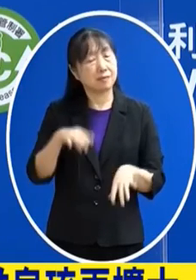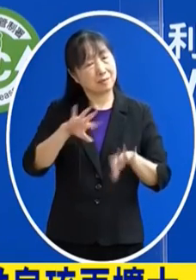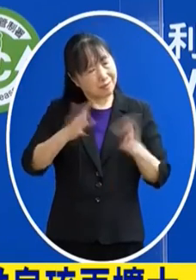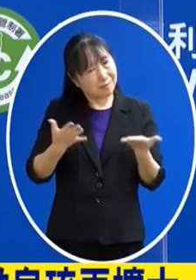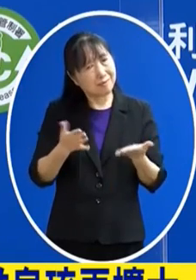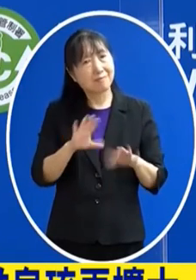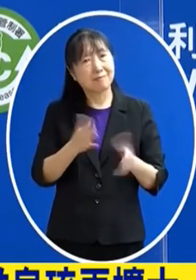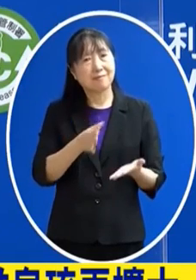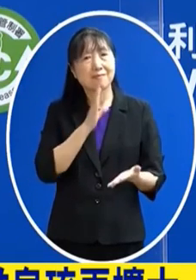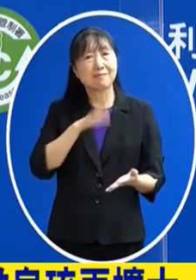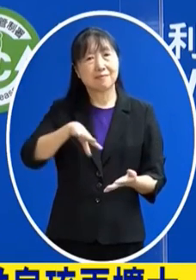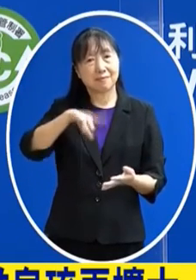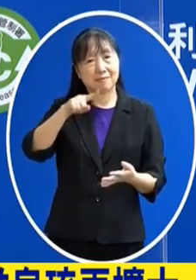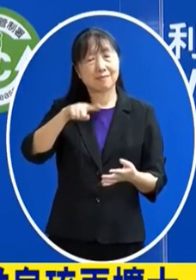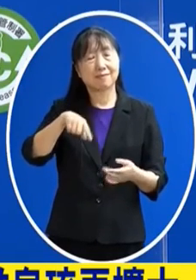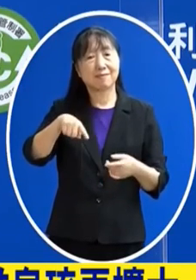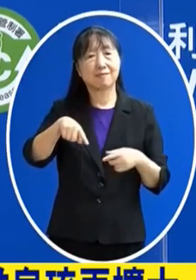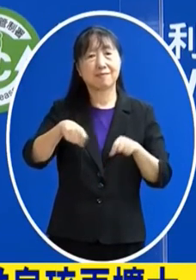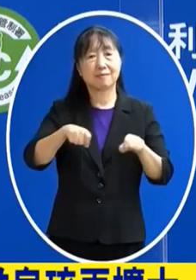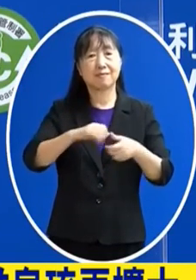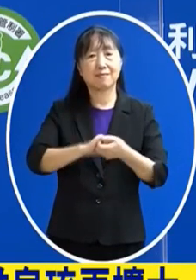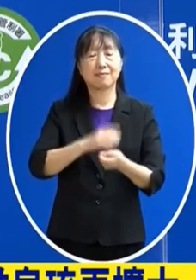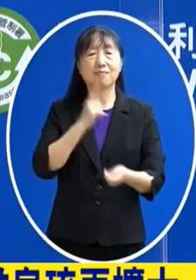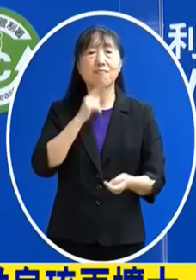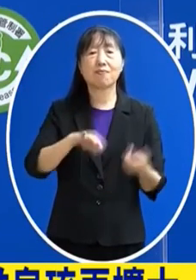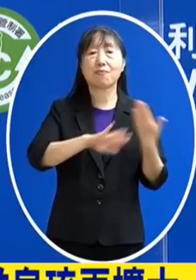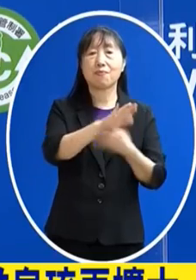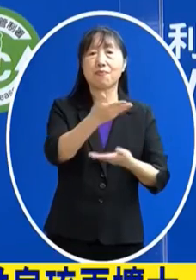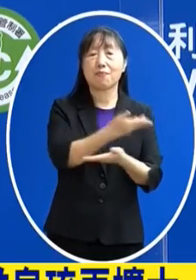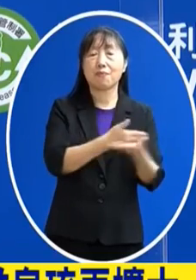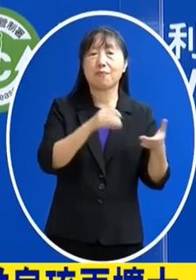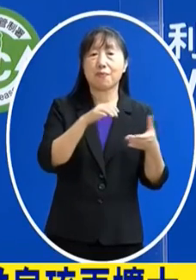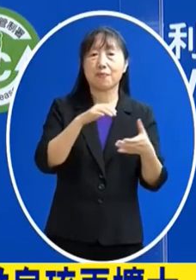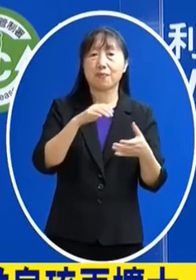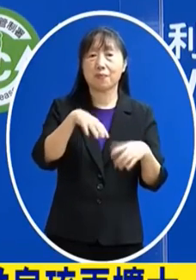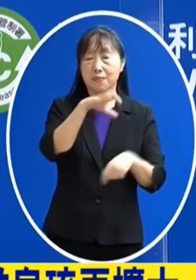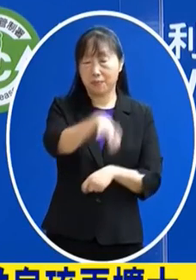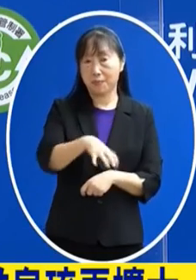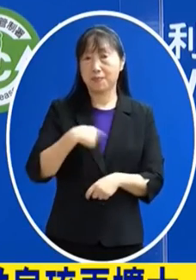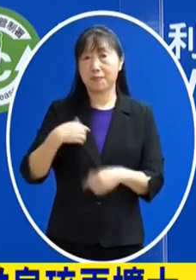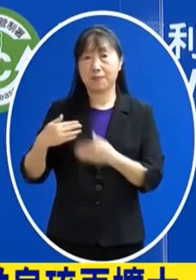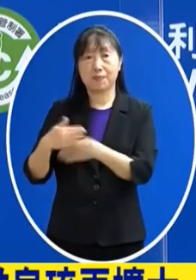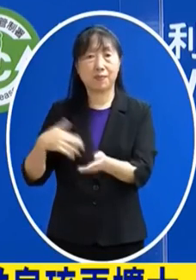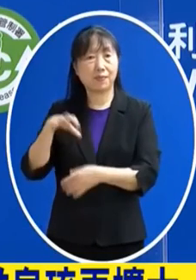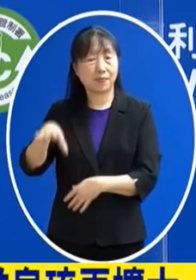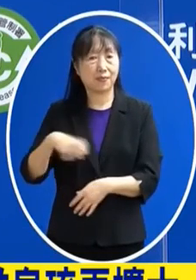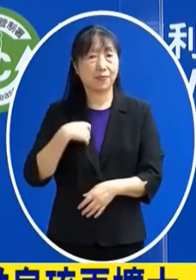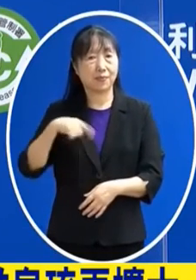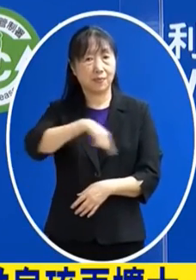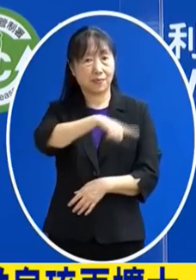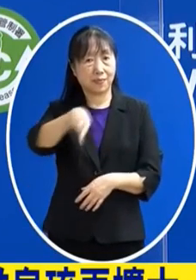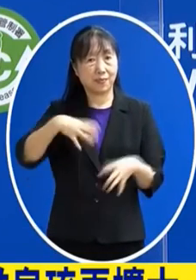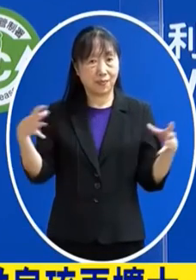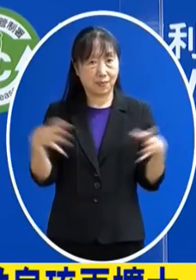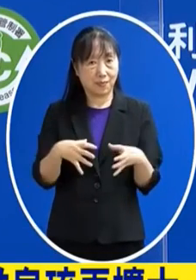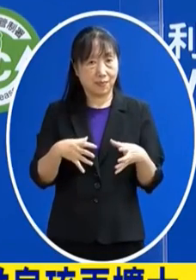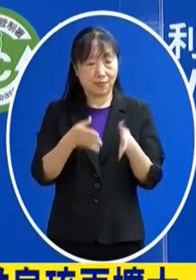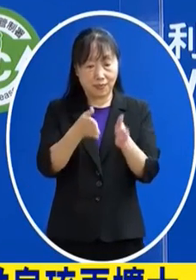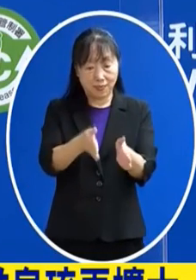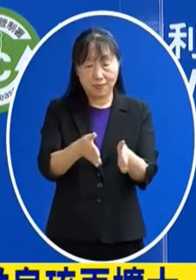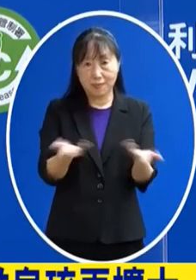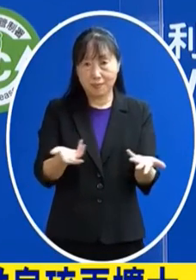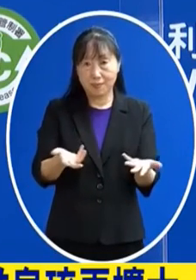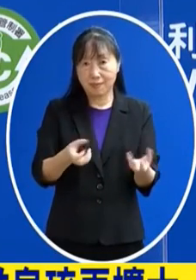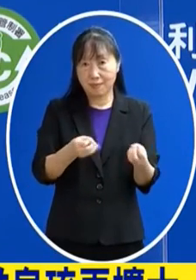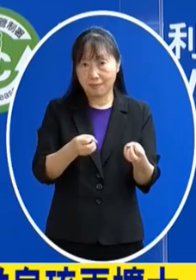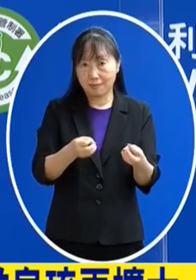步的定案呢，就交通部、外交部跟我们这边，就好双方上去思考的问题哈，大家